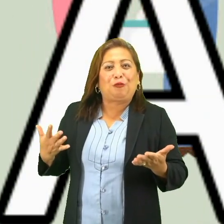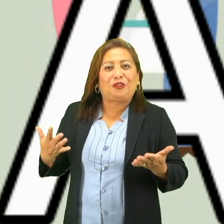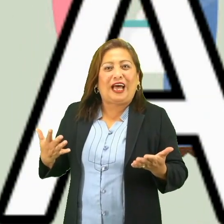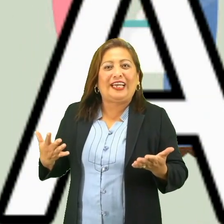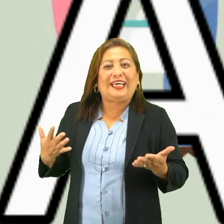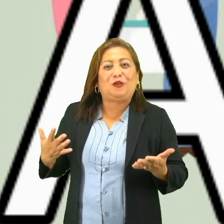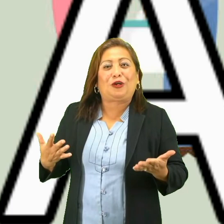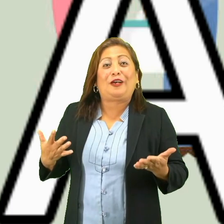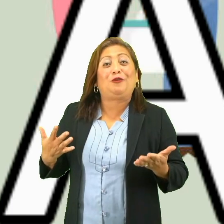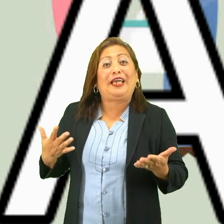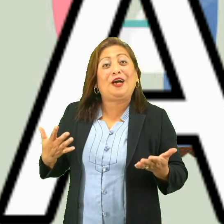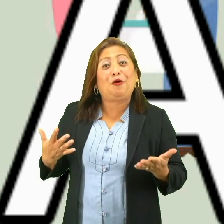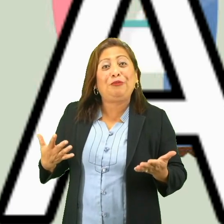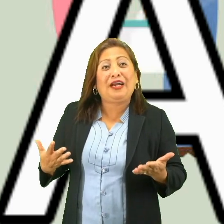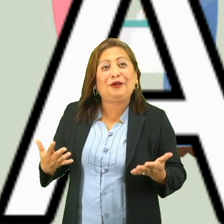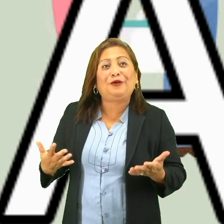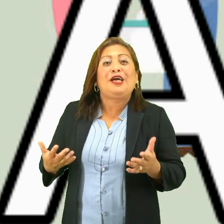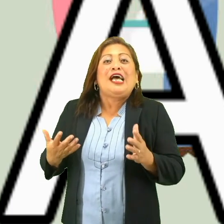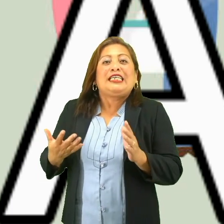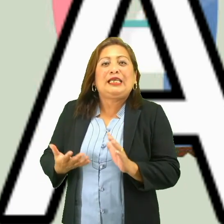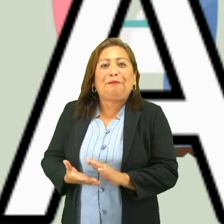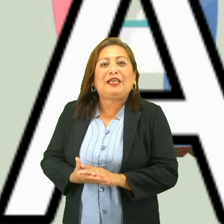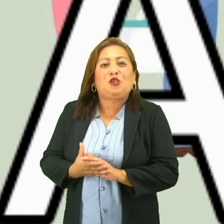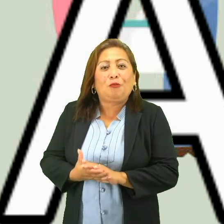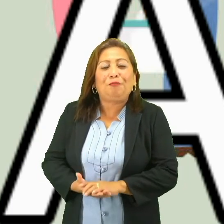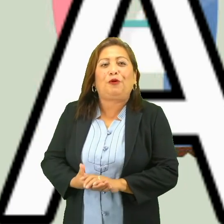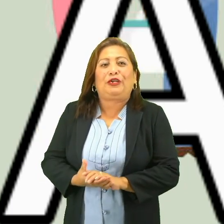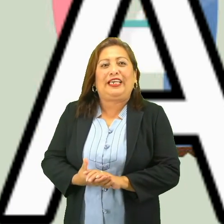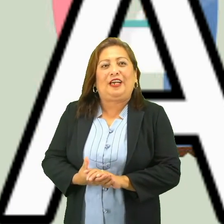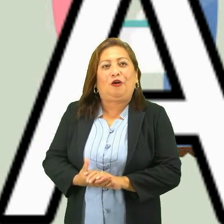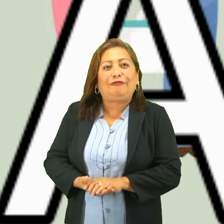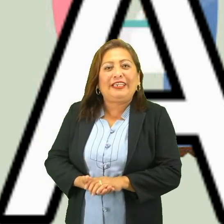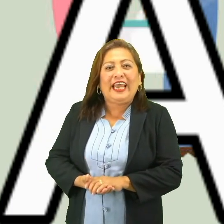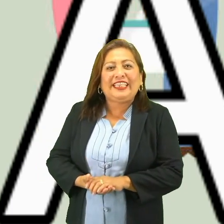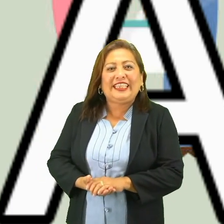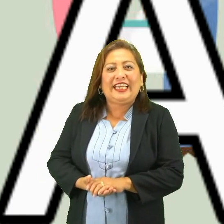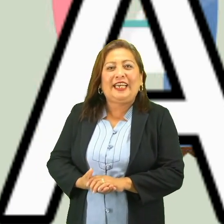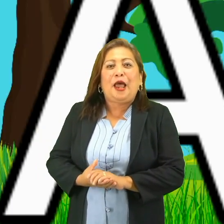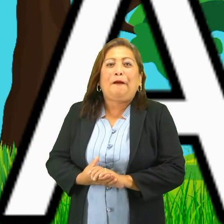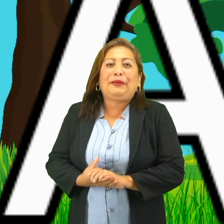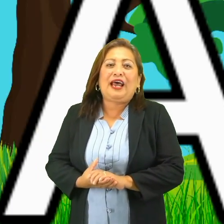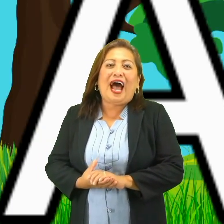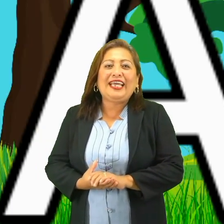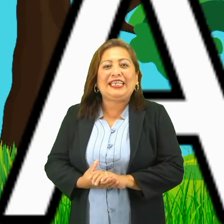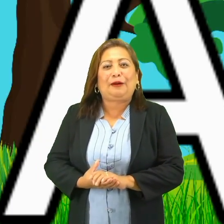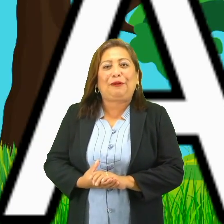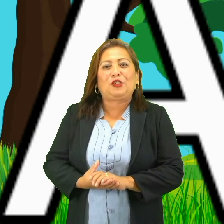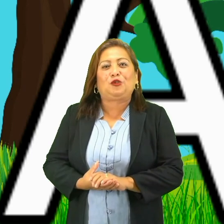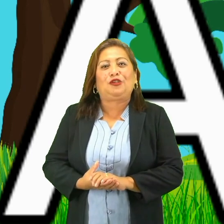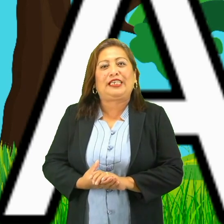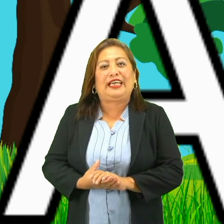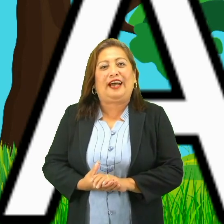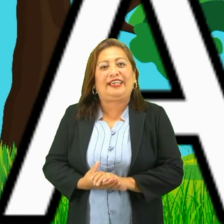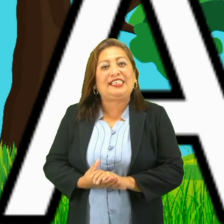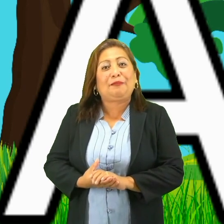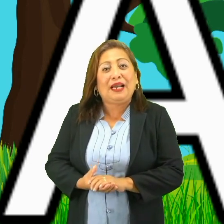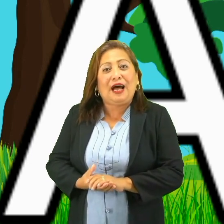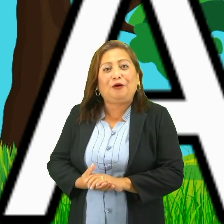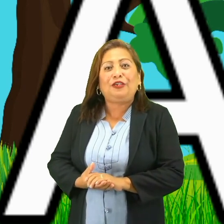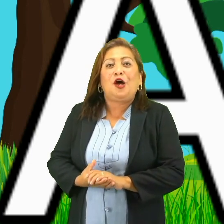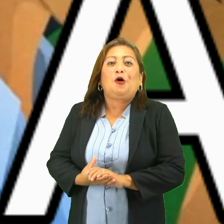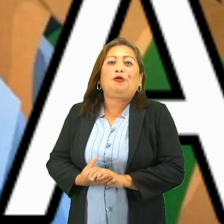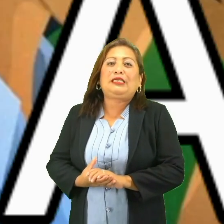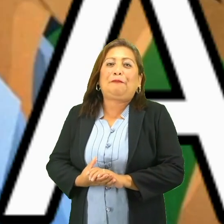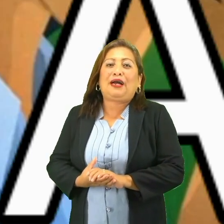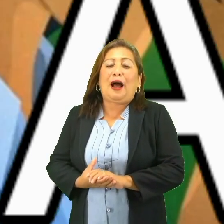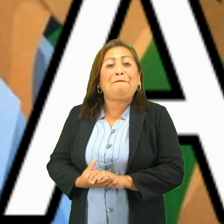o suportahan nato kanunay ang gobyerno sa pagsumpo niing COVID-19 pinaagi sa pagsunod sa gilagda sa